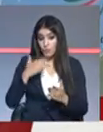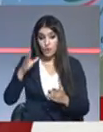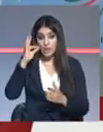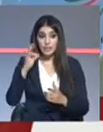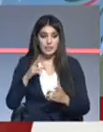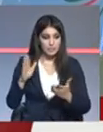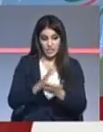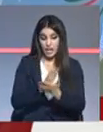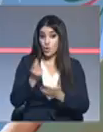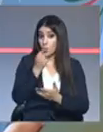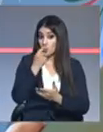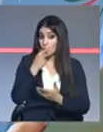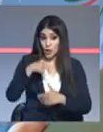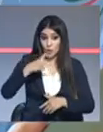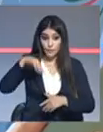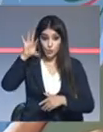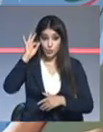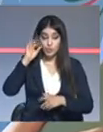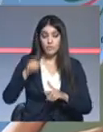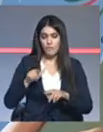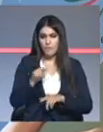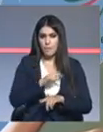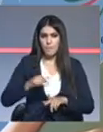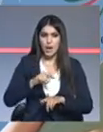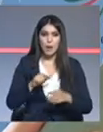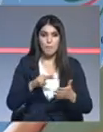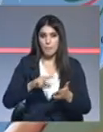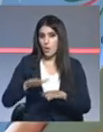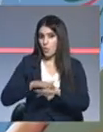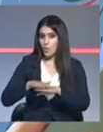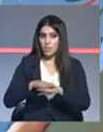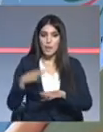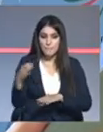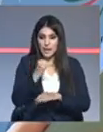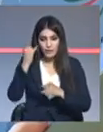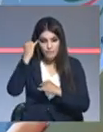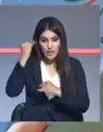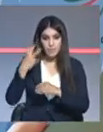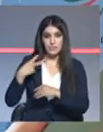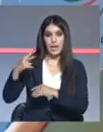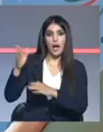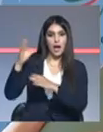الدوله العديد من ال من ال الملكيه الفكريه